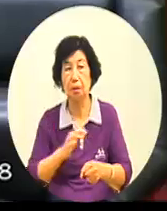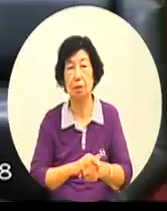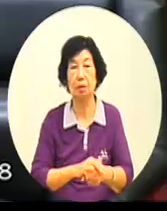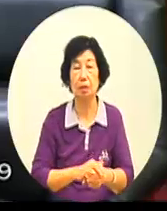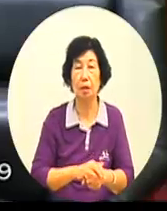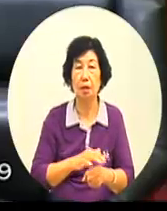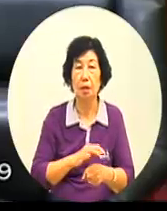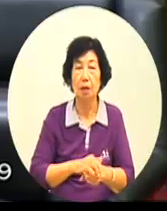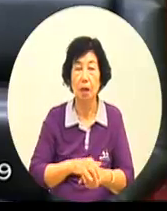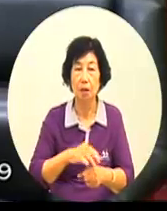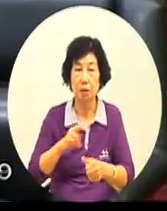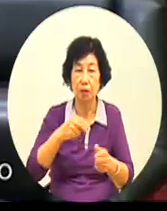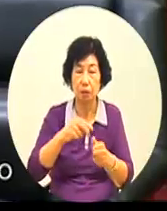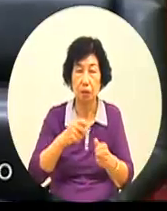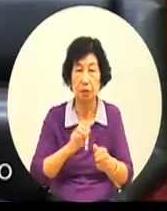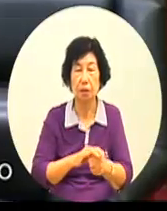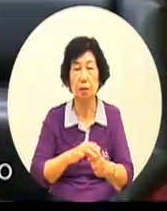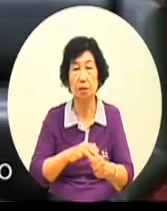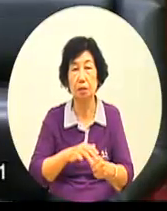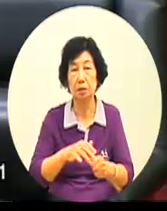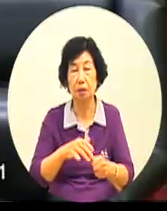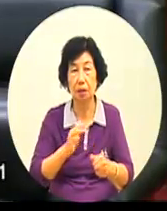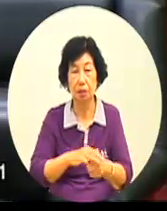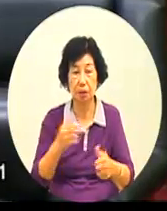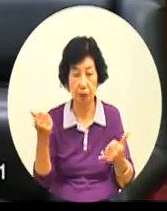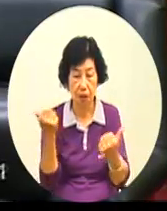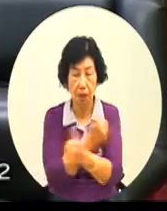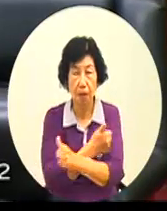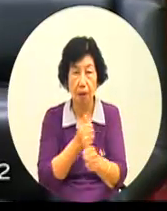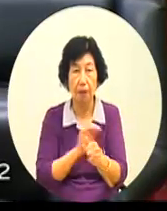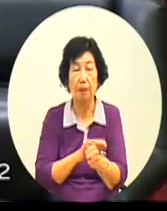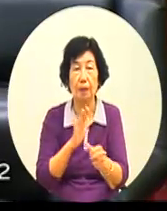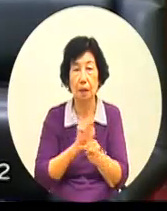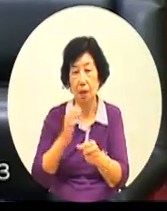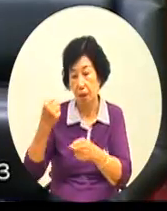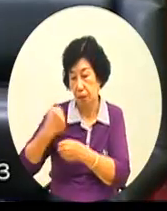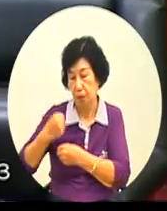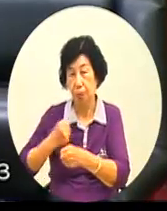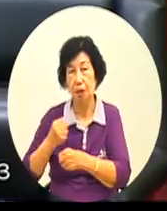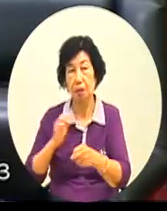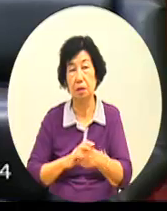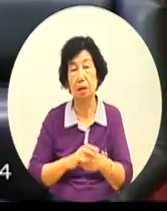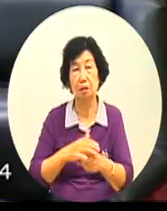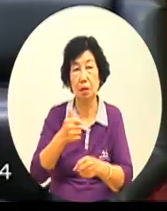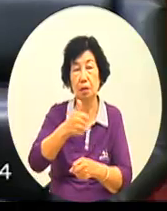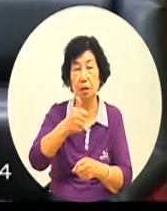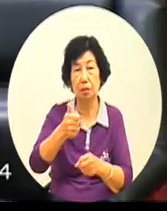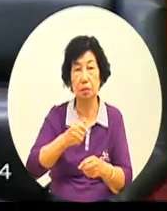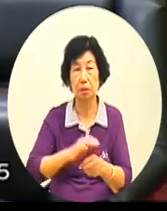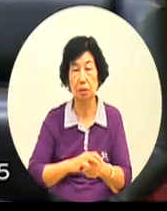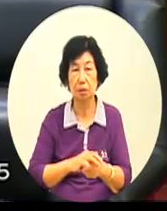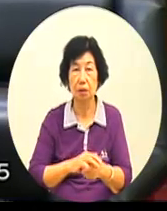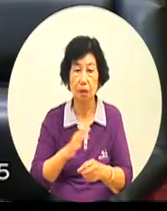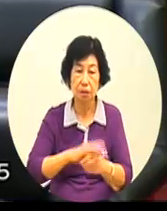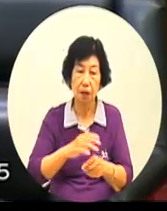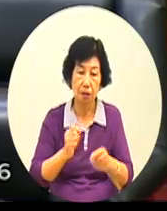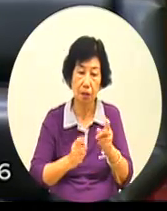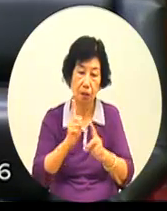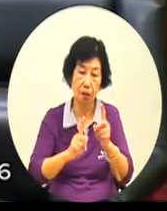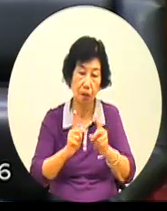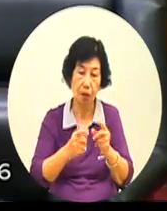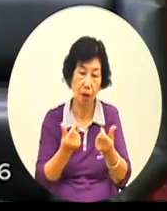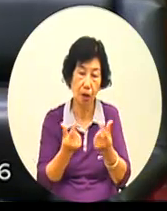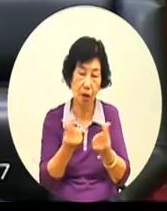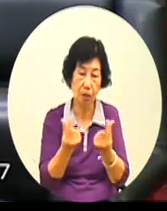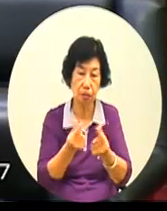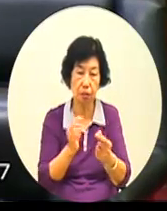这么多的小兵兵，还有替代役，大家都是比赛坐在办公室吹冷气的吗？原